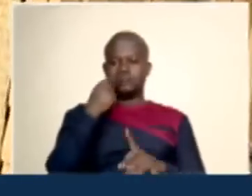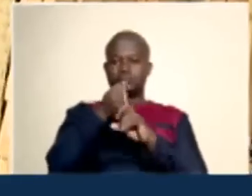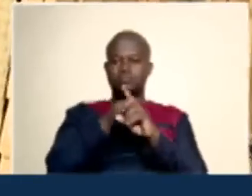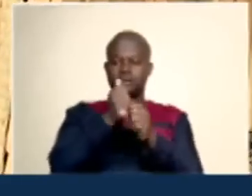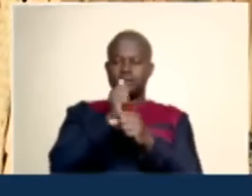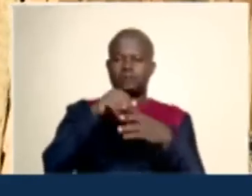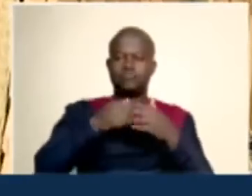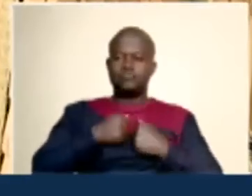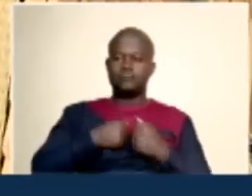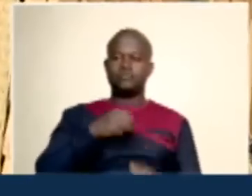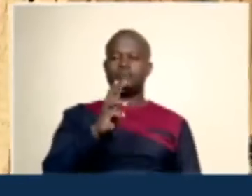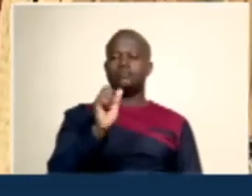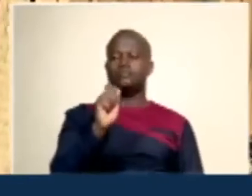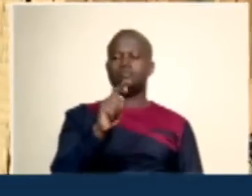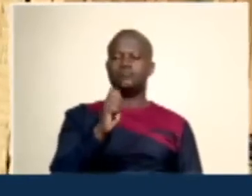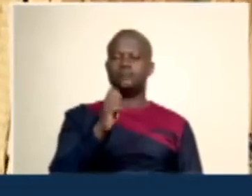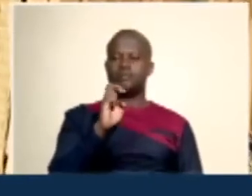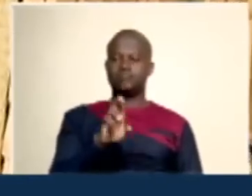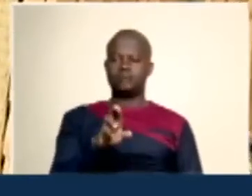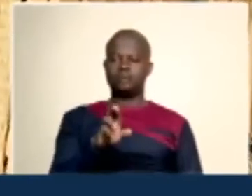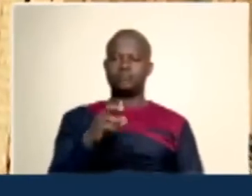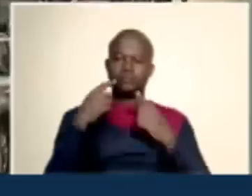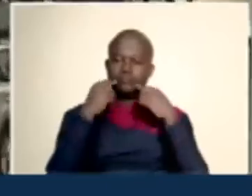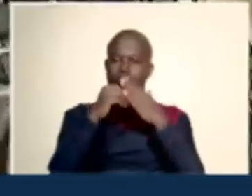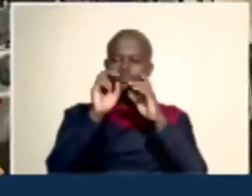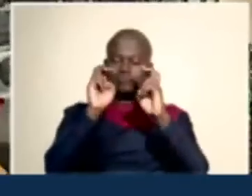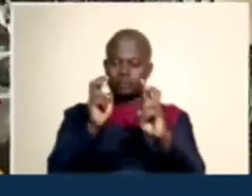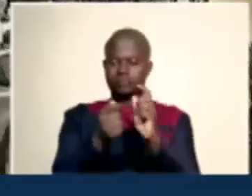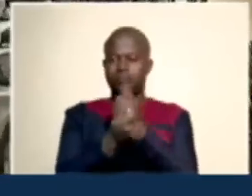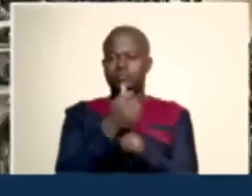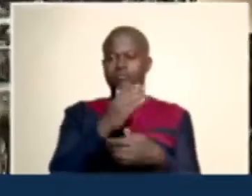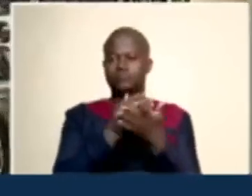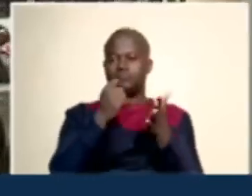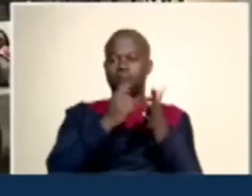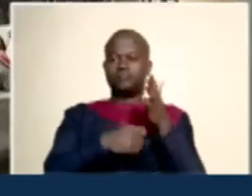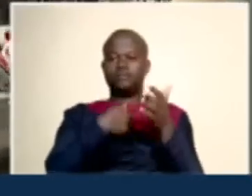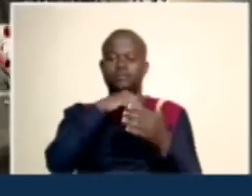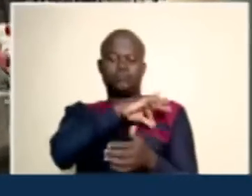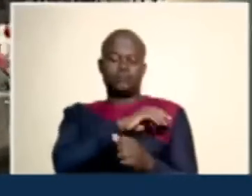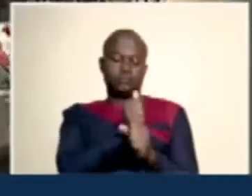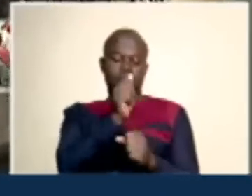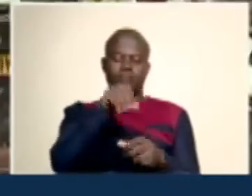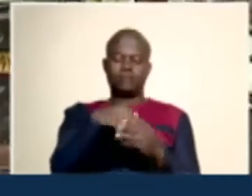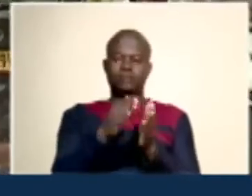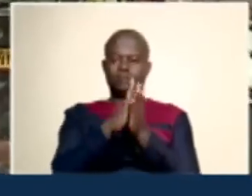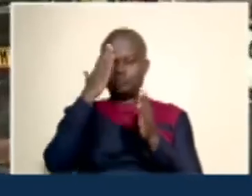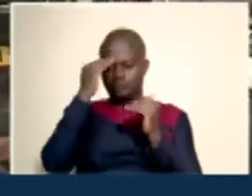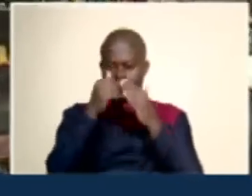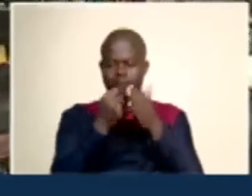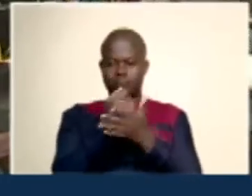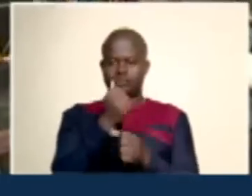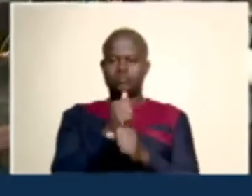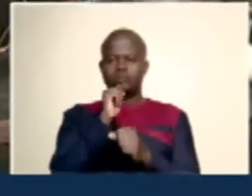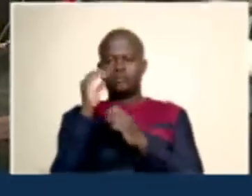w'urugaga rw'abikorera mu Rwanda waritere Rubegesa Hunde ashimangira ko kuvugurura imwe mu misoro bifite inyungu abikorera muri rusange, kuko bituma bakora